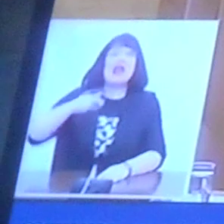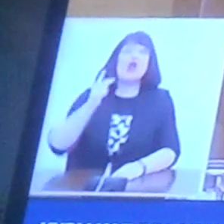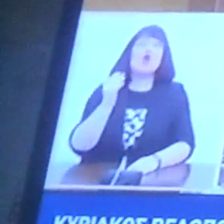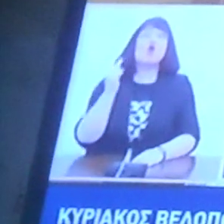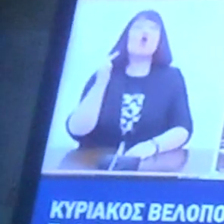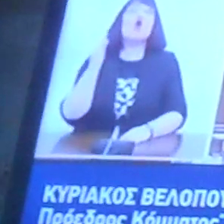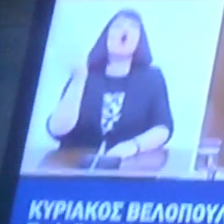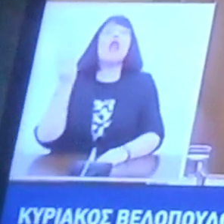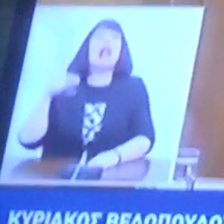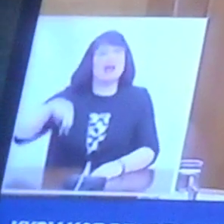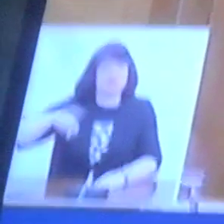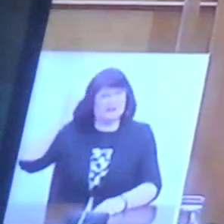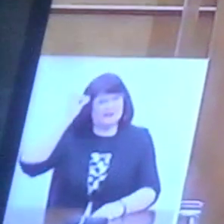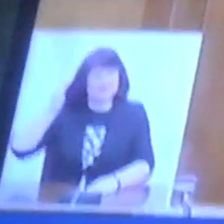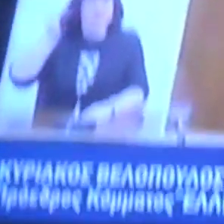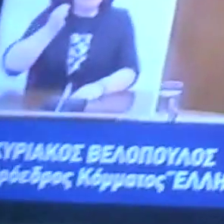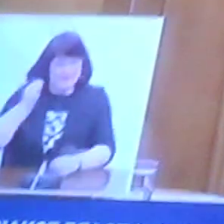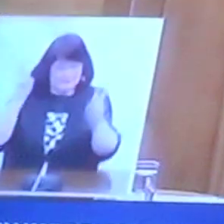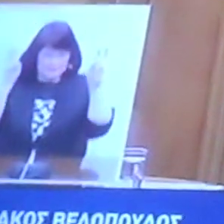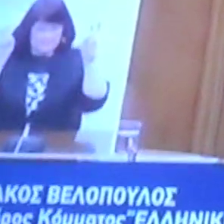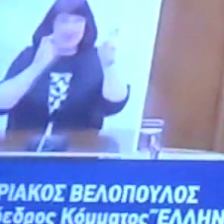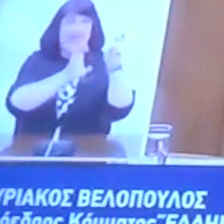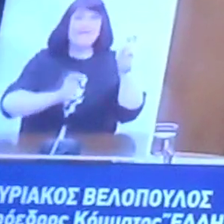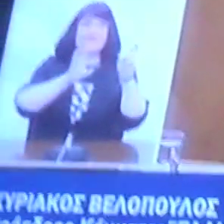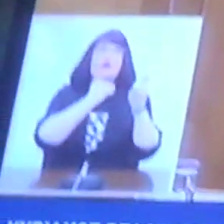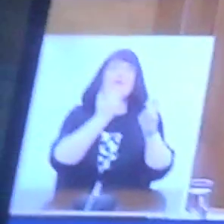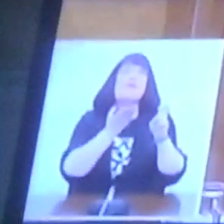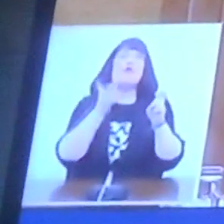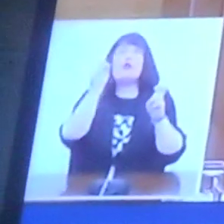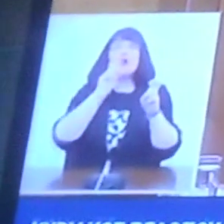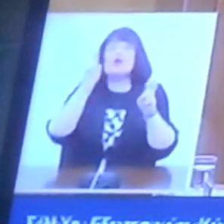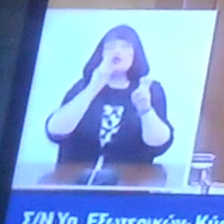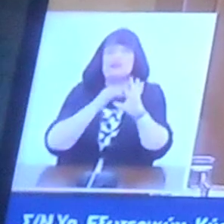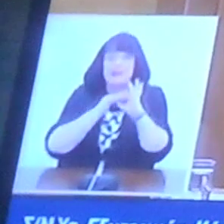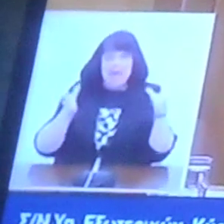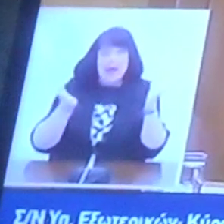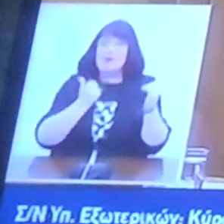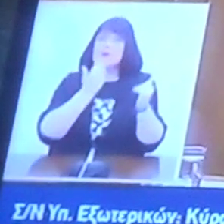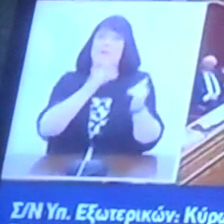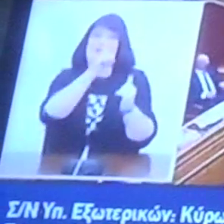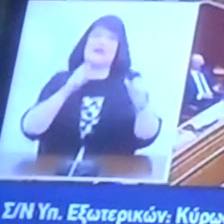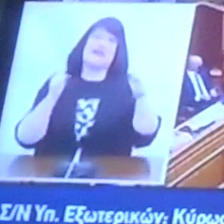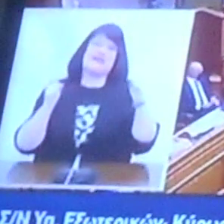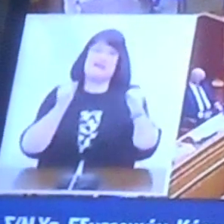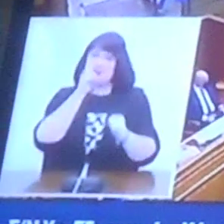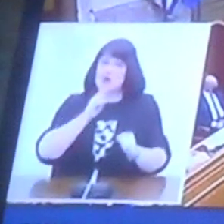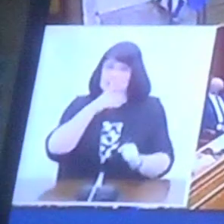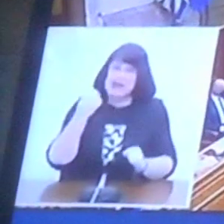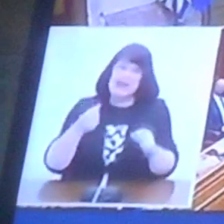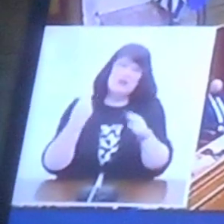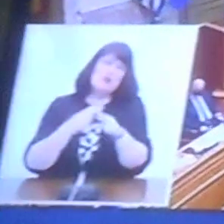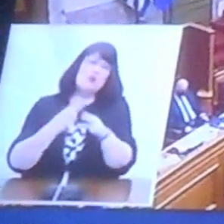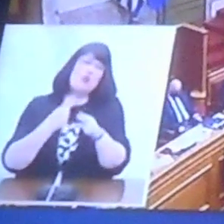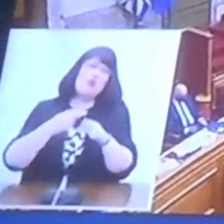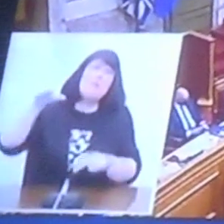έλεγε: η Ευρώπη δεν μπορεί να ζήσει χωρίς τη Ρωσία. Ο στρατηγός Ντεγκόλ. Γιατί η Ρωσία διαθέτει τεράστια κοιτάσματα πετρελαίου